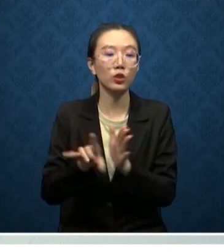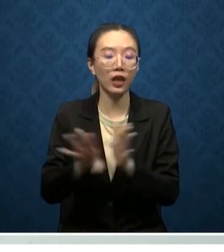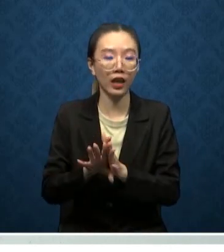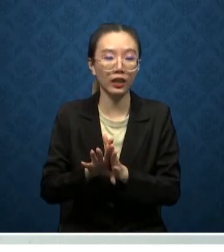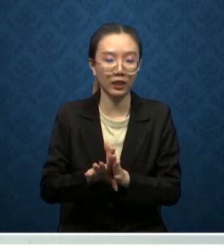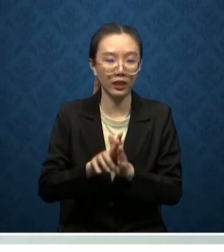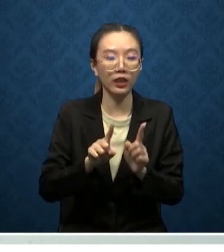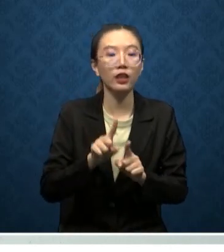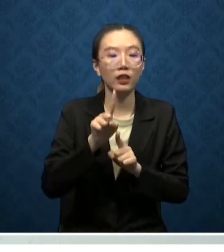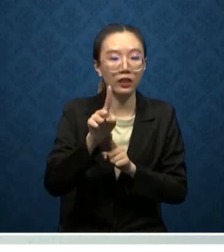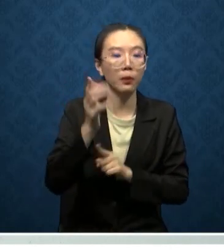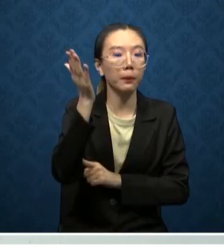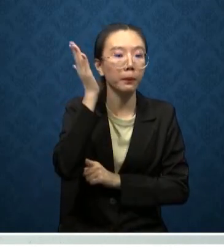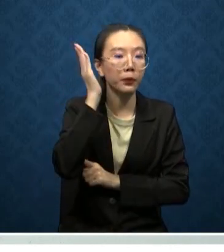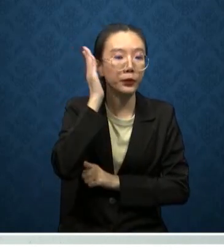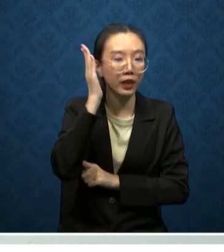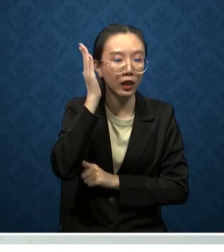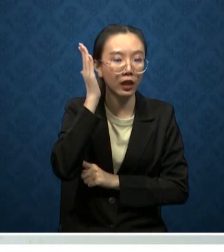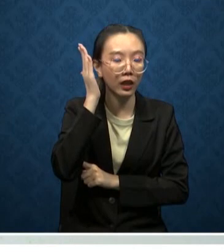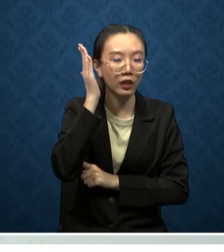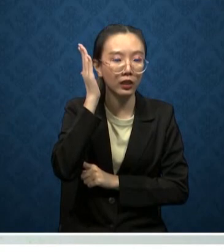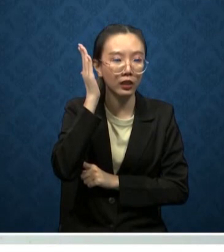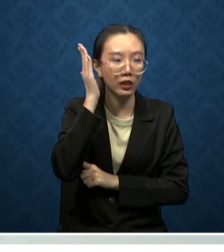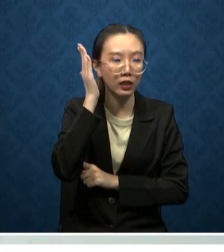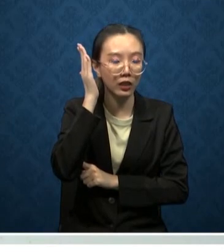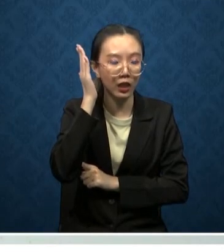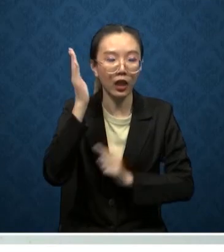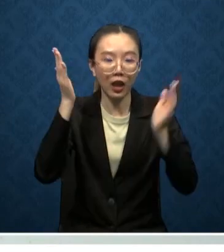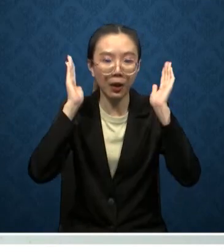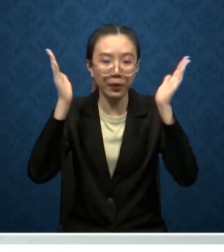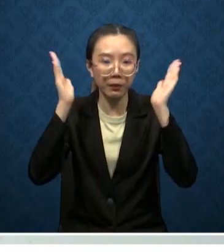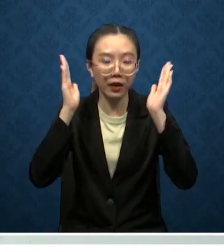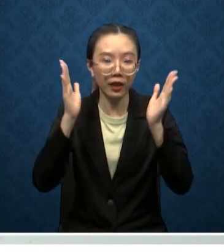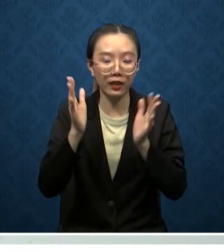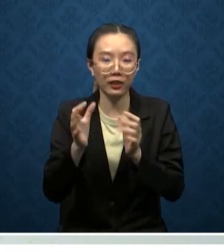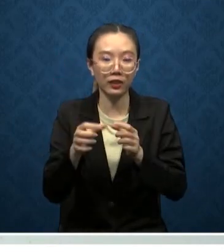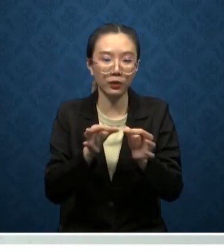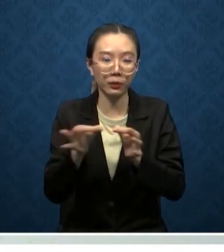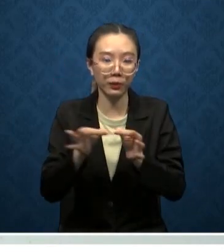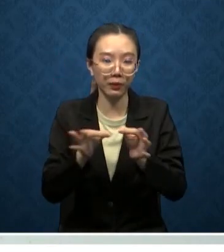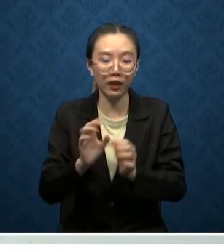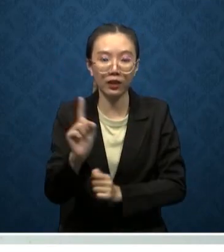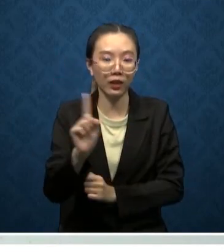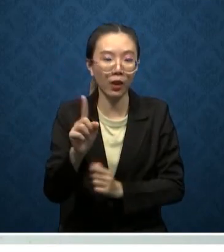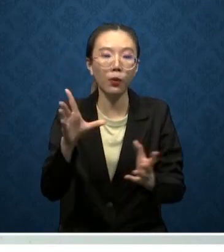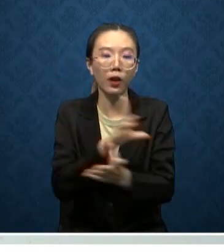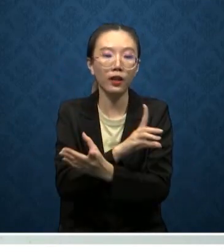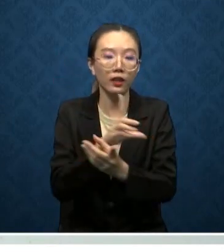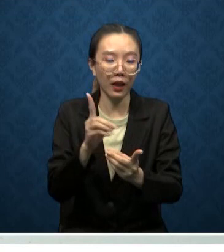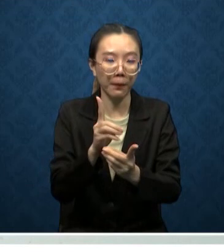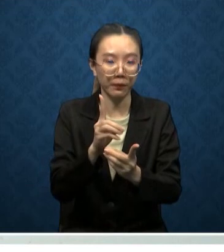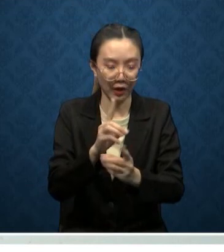1ท่านฉวีรัตน์เกษตรสุนทรอภิปรายประเด็นการปรับเปลี่ยนค่านิยมและวัฒนธรรม